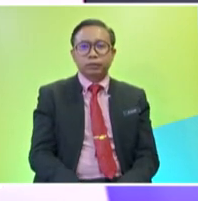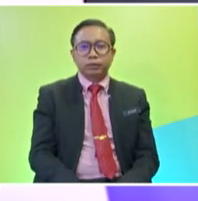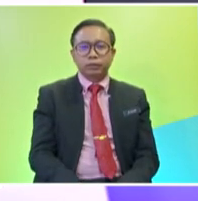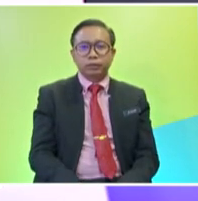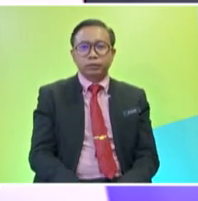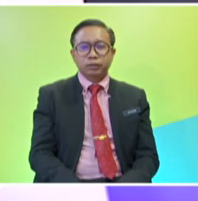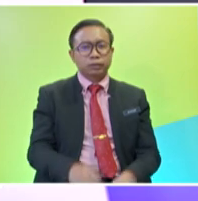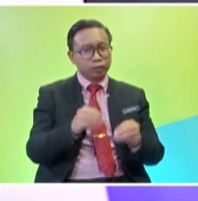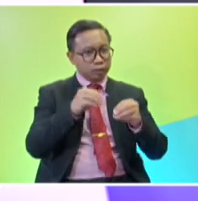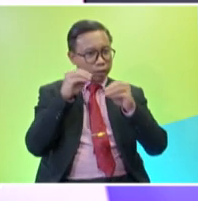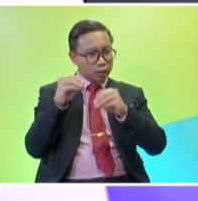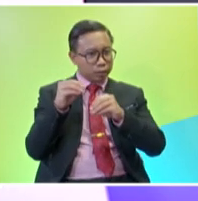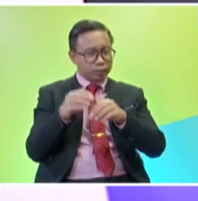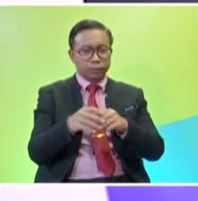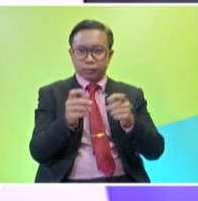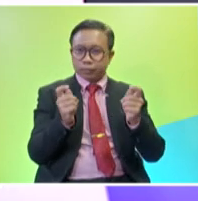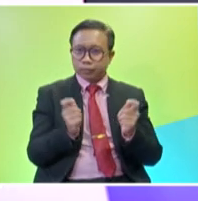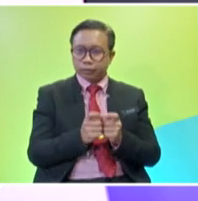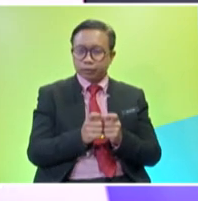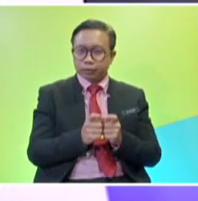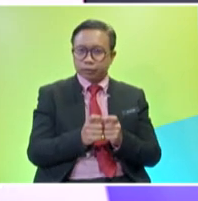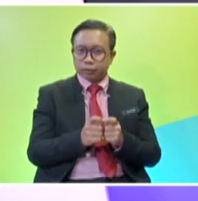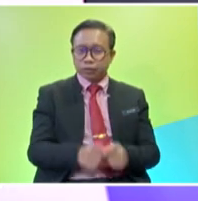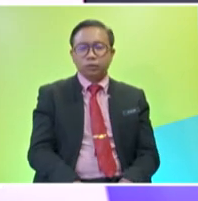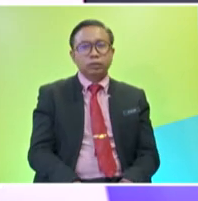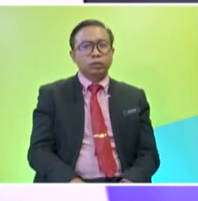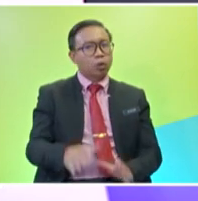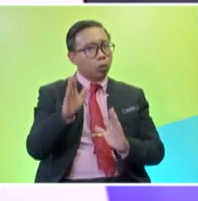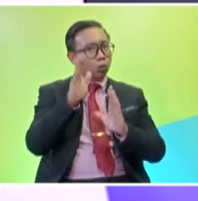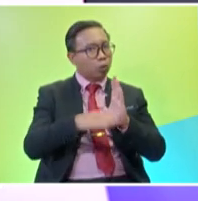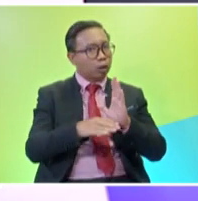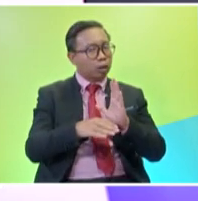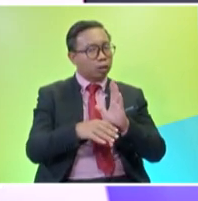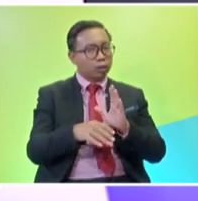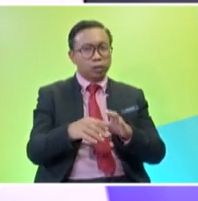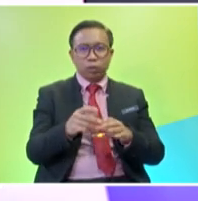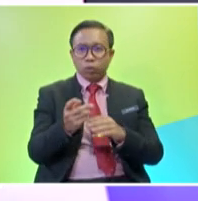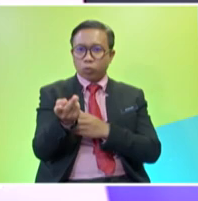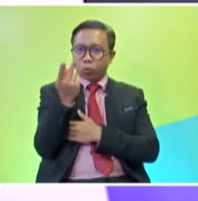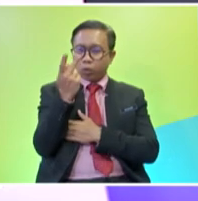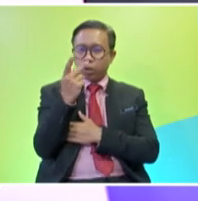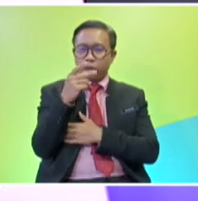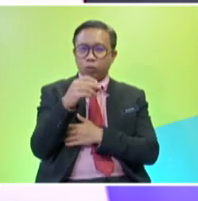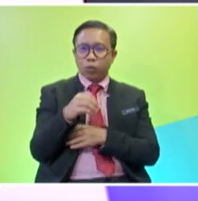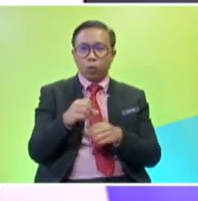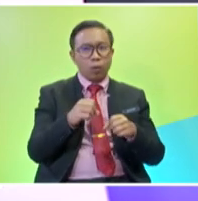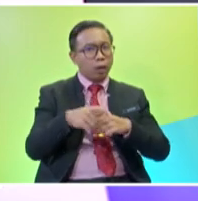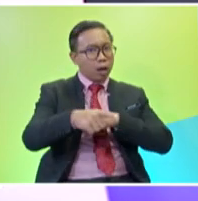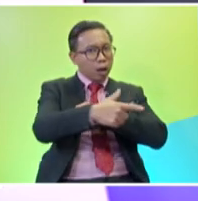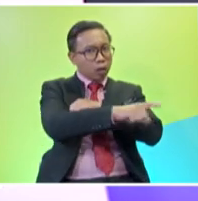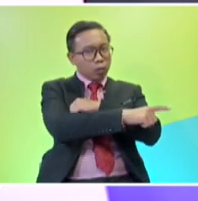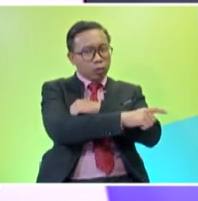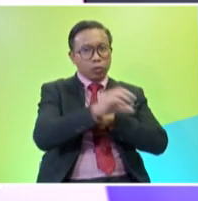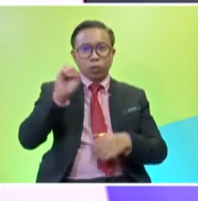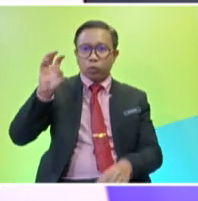dia ditanam di kawasan pantai semua untuk mengurangkan kekuatan ombak dan sebagainya Biasanya kalau pokok pie ini kita